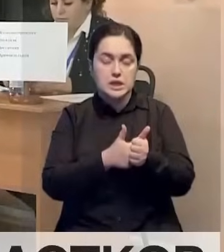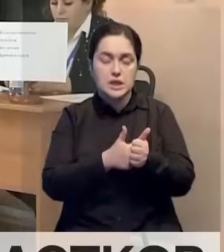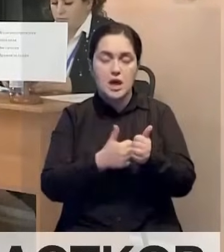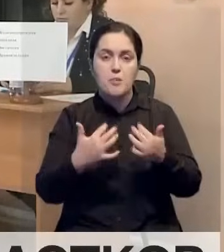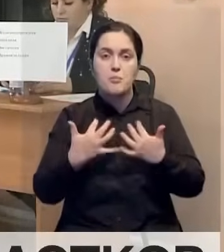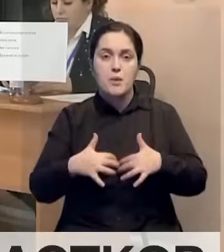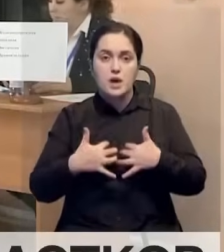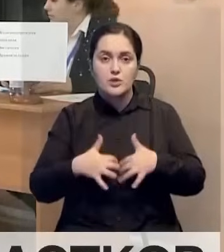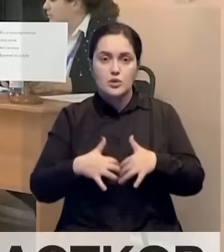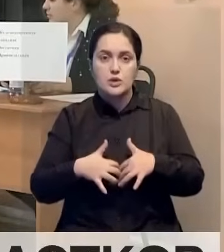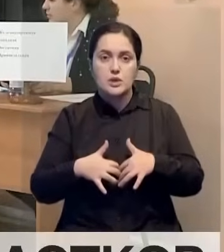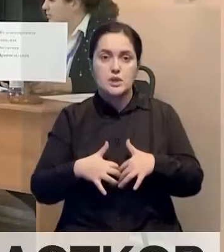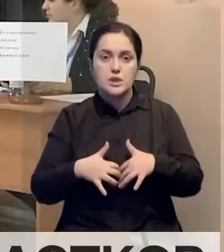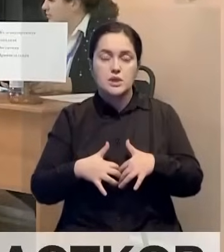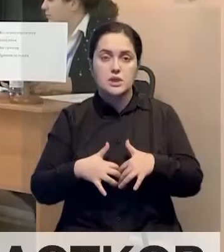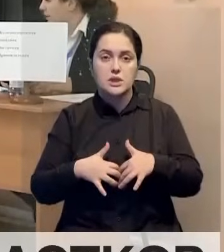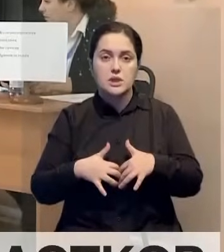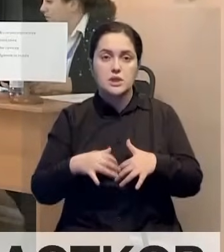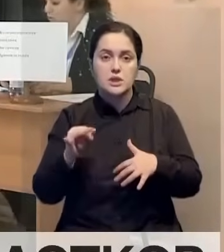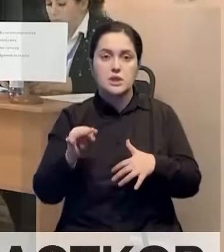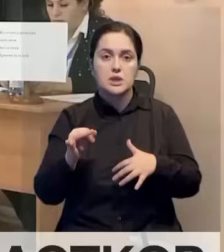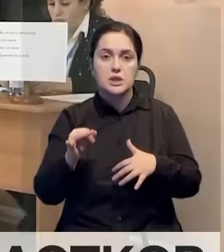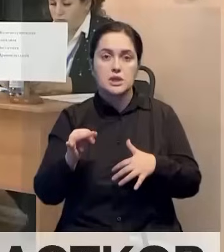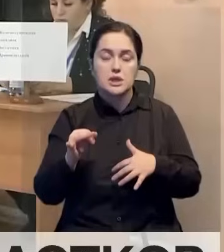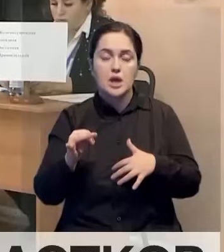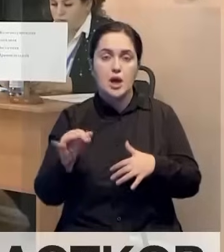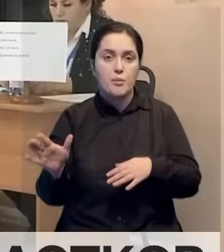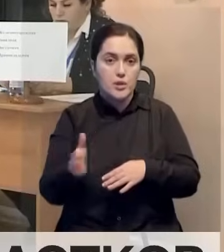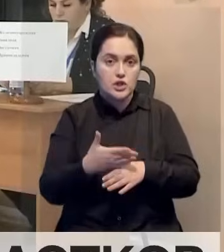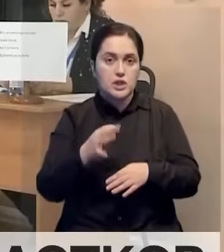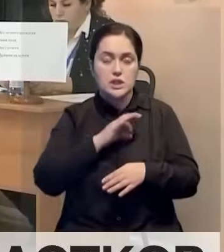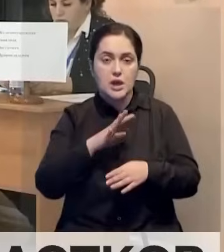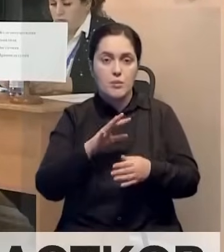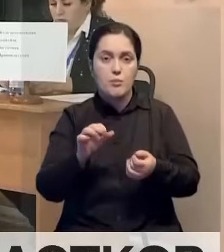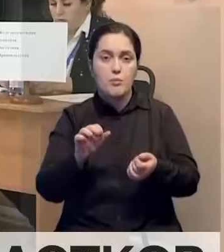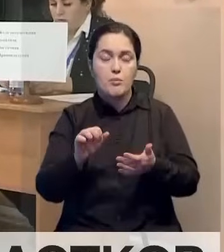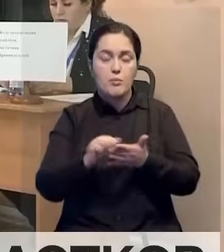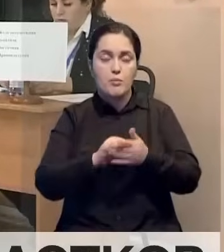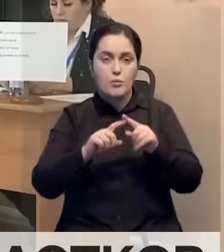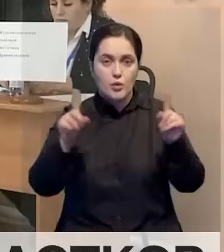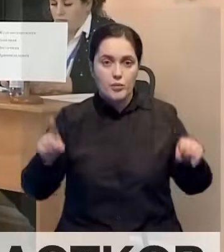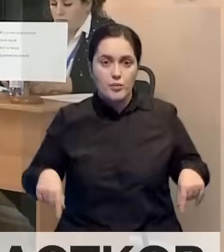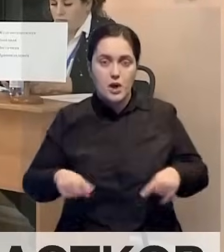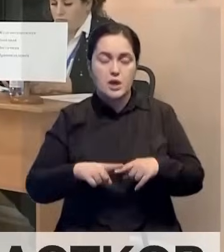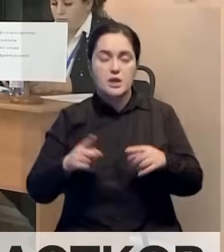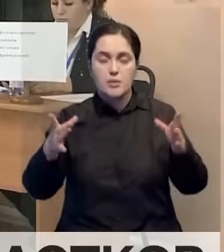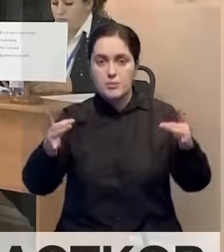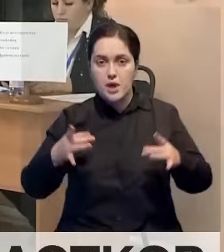и погашение неиспользованных бюллетеней. Их члены комиссии поместят в пакет